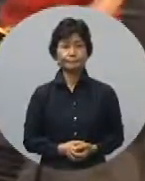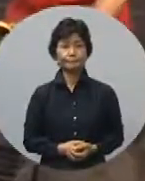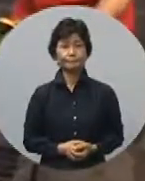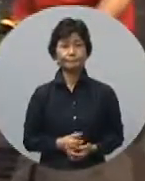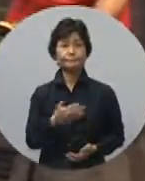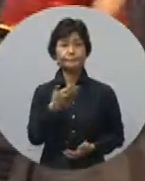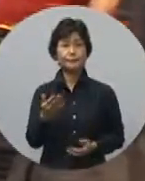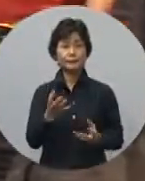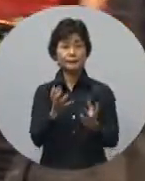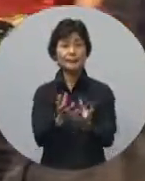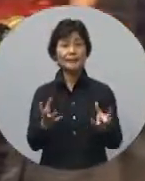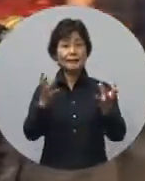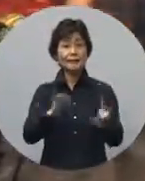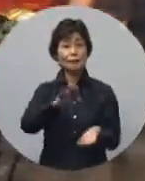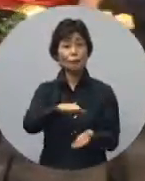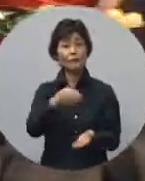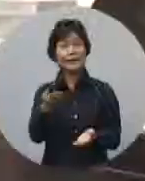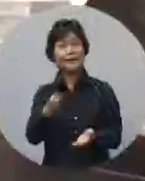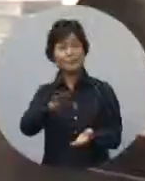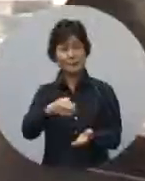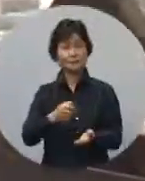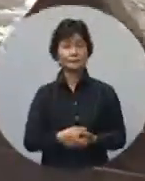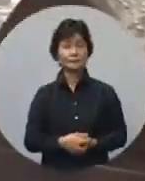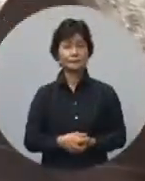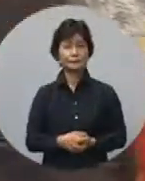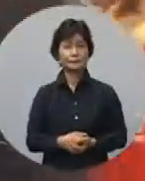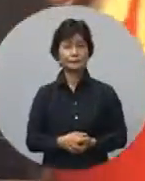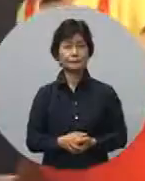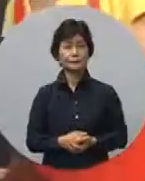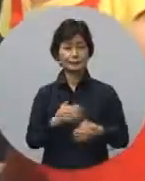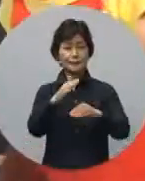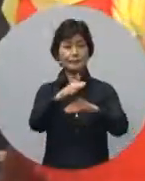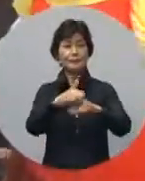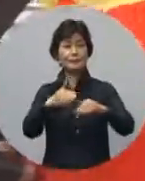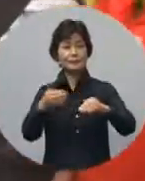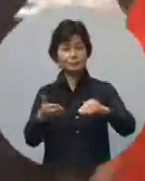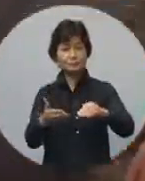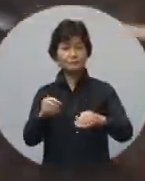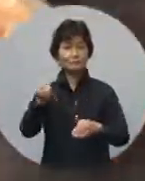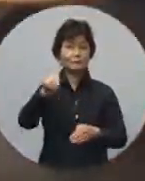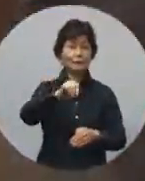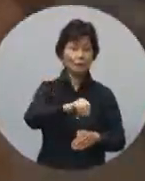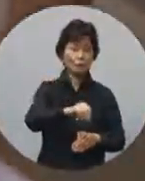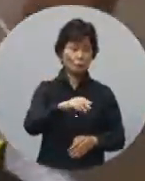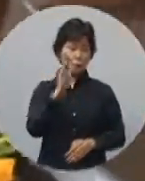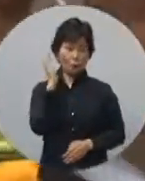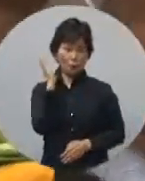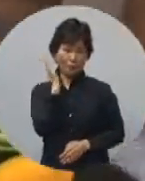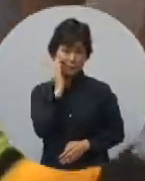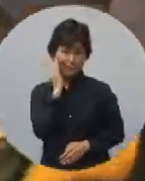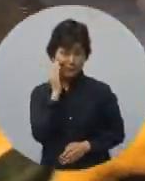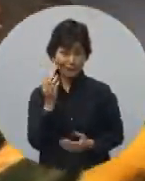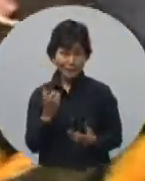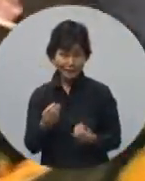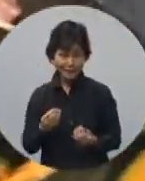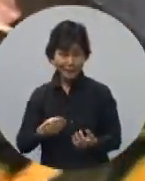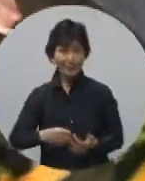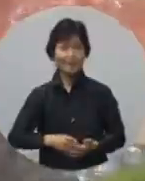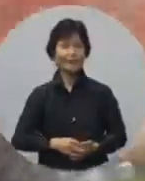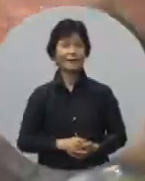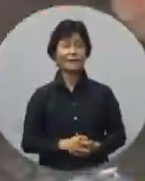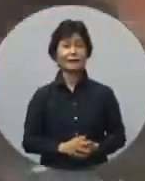次に野菜を焼きます。 メインのお肉を、 あ、そうですね、あ、美味しそうな肉、大きいわ